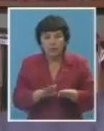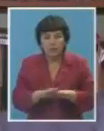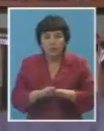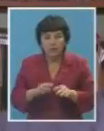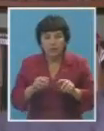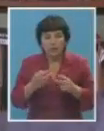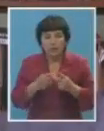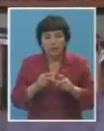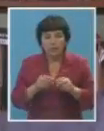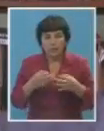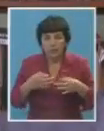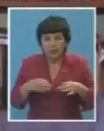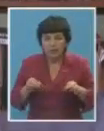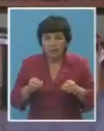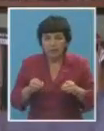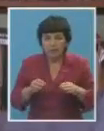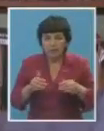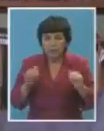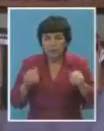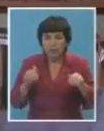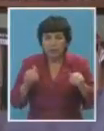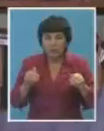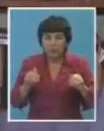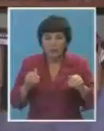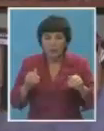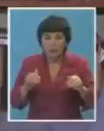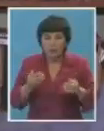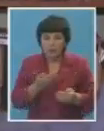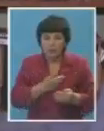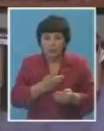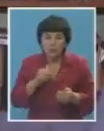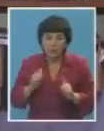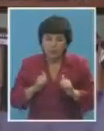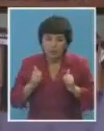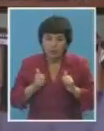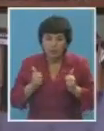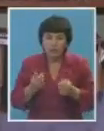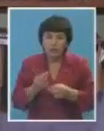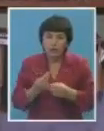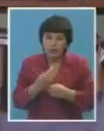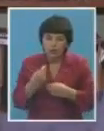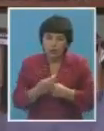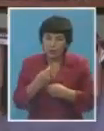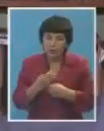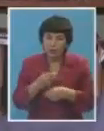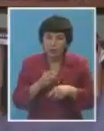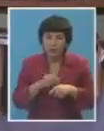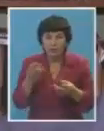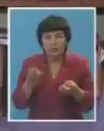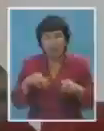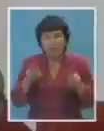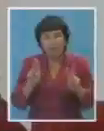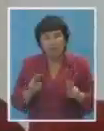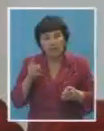мекемеде ашылып, не істегесін. Өзім ниетіммен оқыдым. Үйреніп алған. Сұрашық деген ең керек